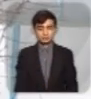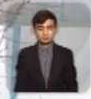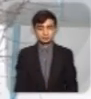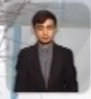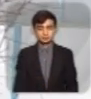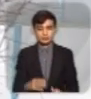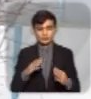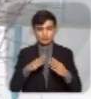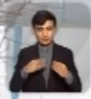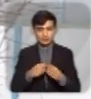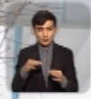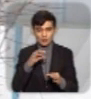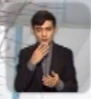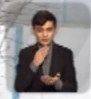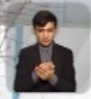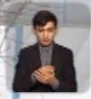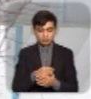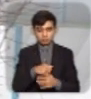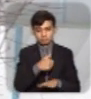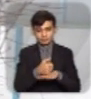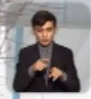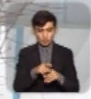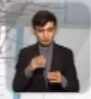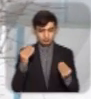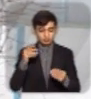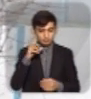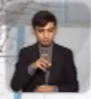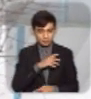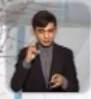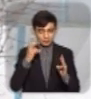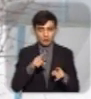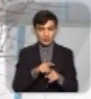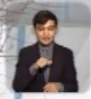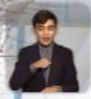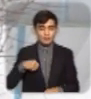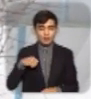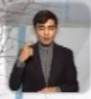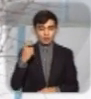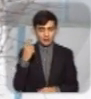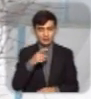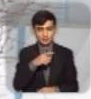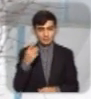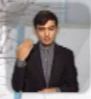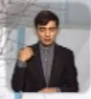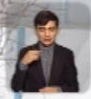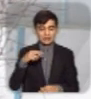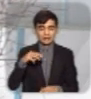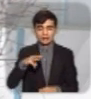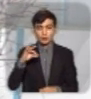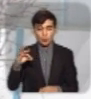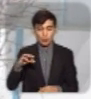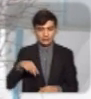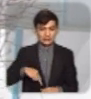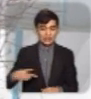Благополучная семья, имела свой авторитет. Сам хозяин Александр Венедиктович многие годы работал директором совхоза, в этом